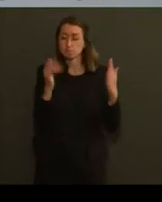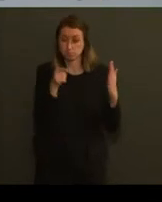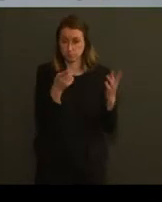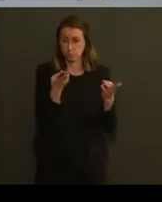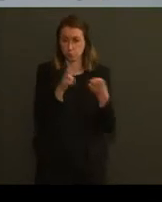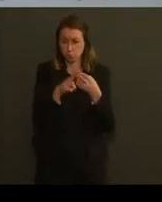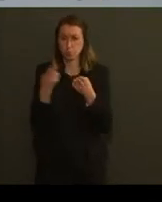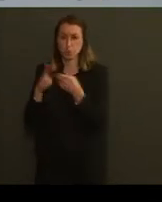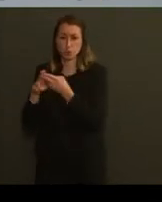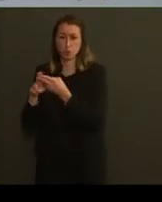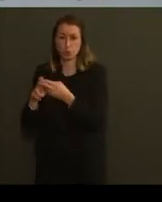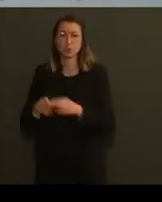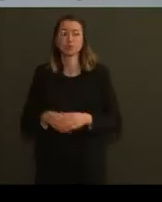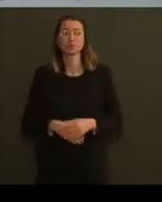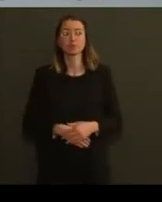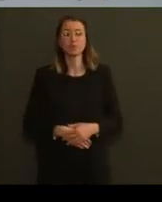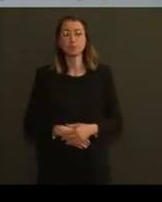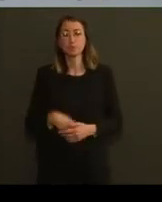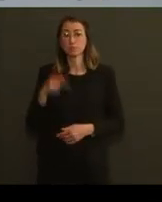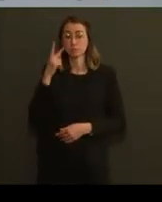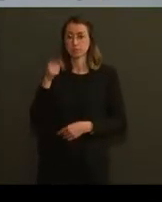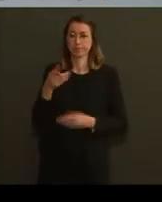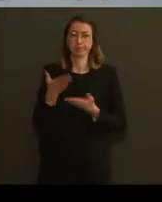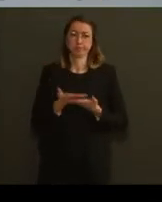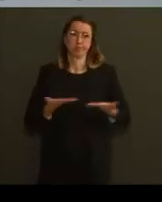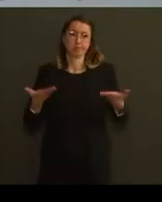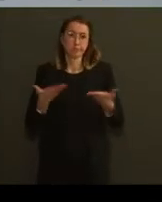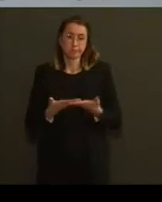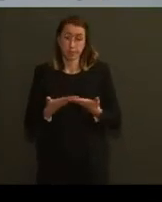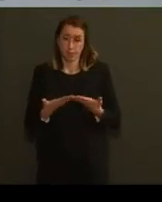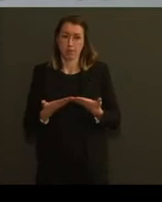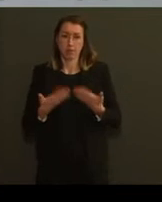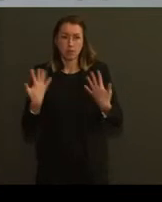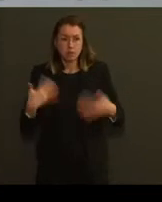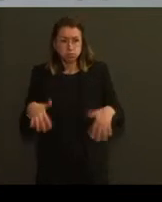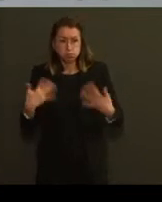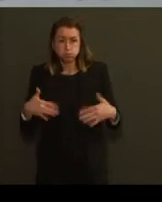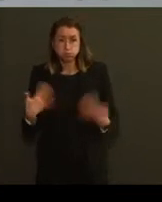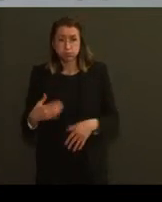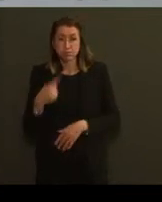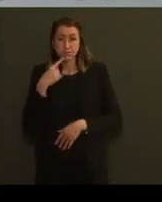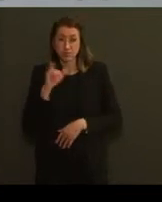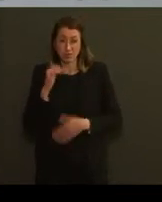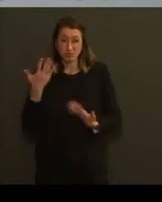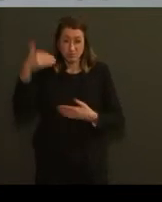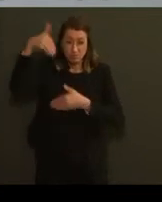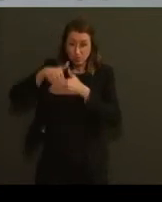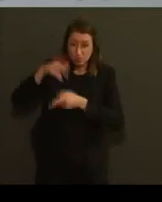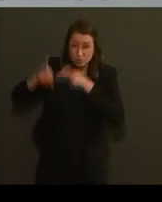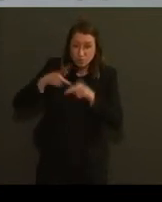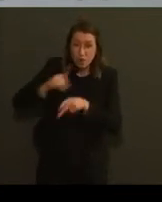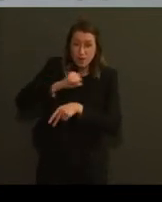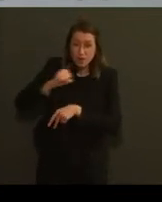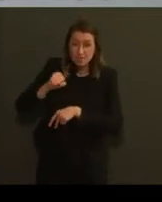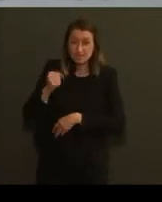impossible avec ceci de ne pas tenir compte de la donnée que la barre des 500 patients en soins intensifs seront atteints cette